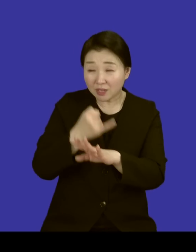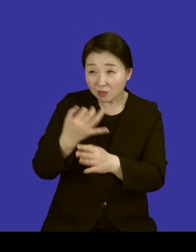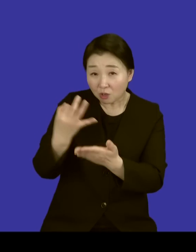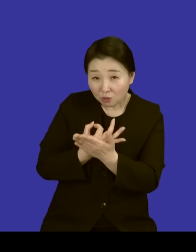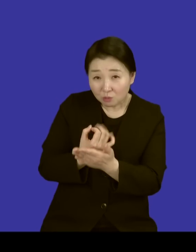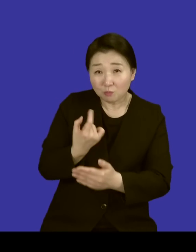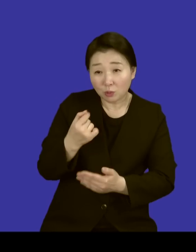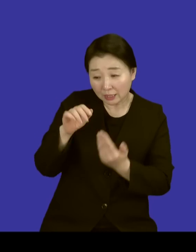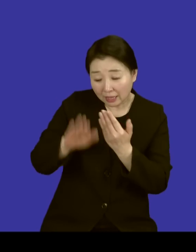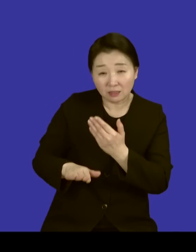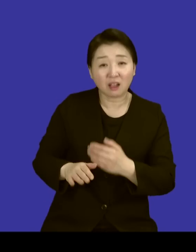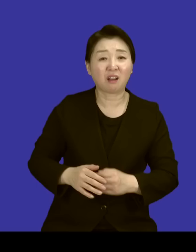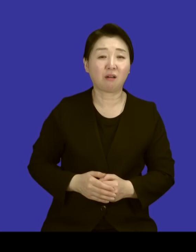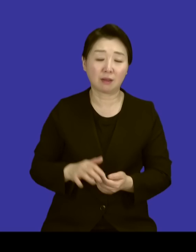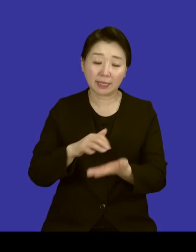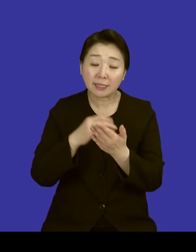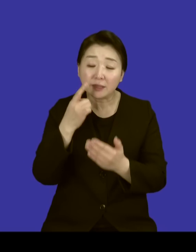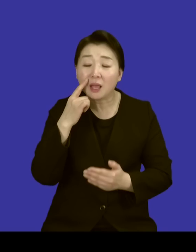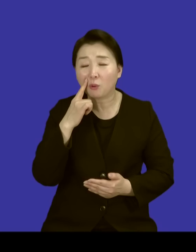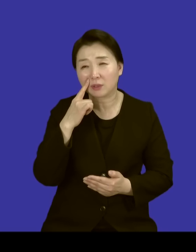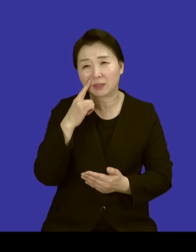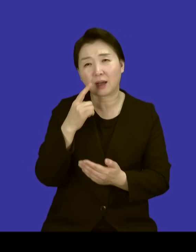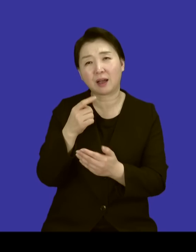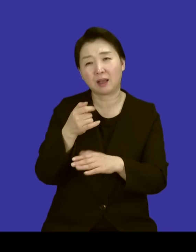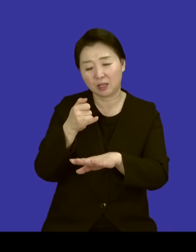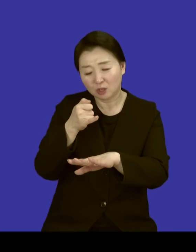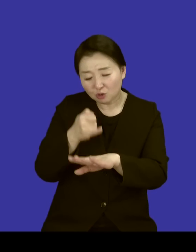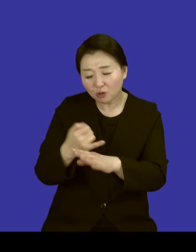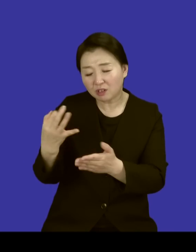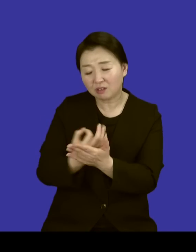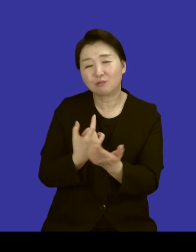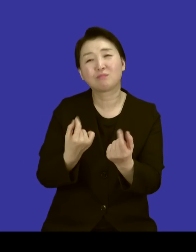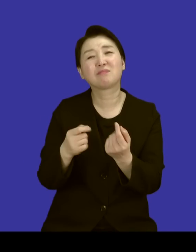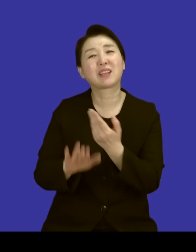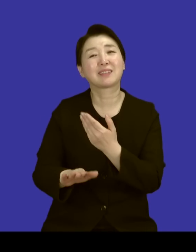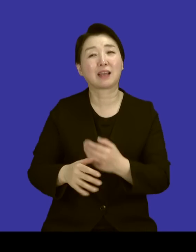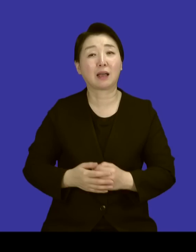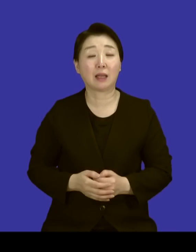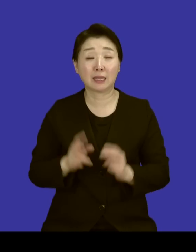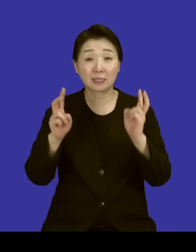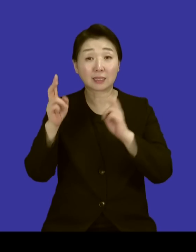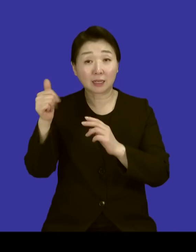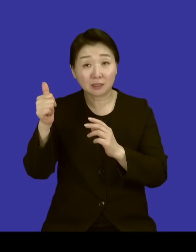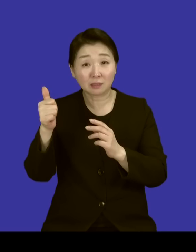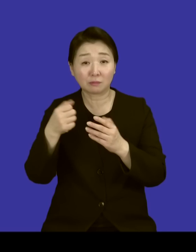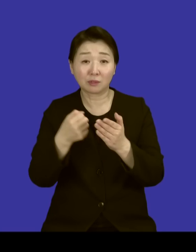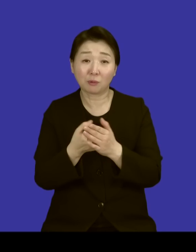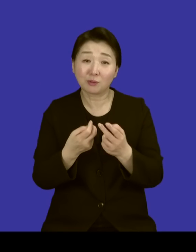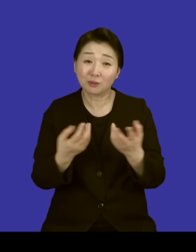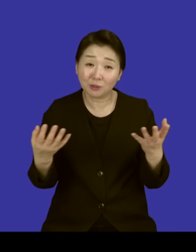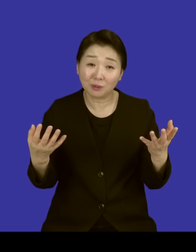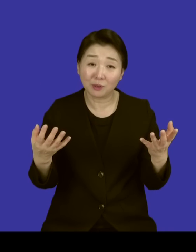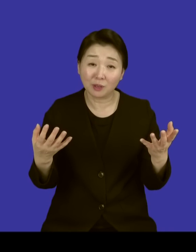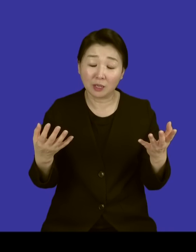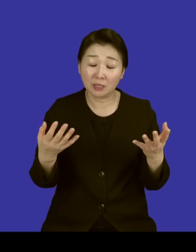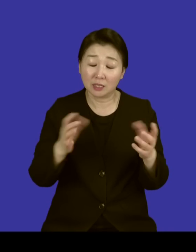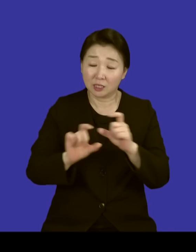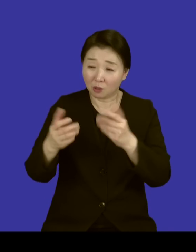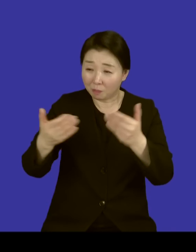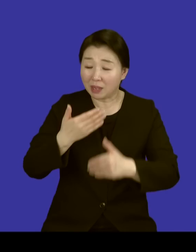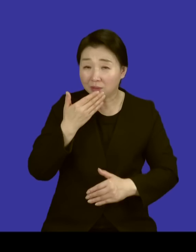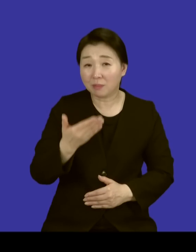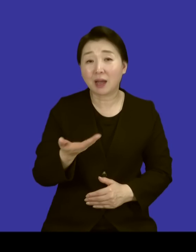조금 덜 받더라고요, 제가. 더 낮게 네. 받으시고 어차피 네. 뭐 사장님이시니까 어쩔 수 없이 뭐 받는 입장이 더 아니니까. 받을 수도